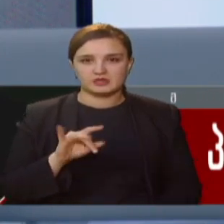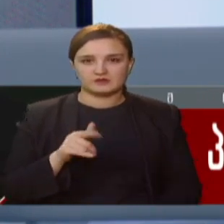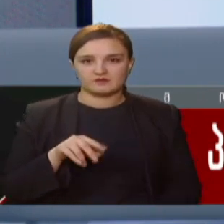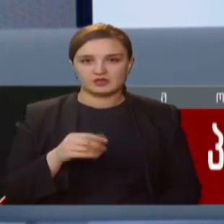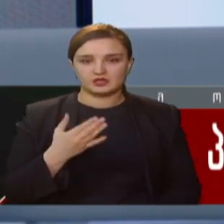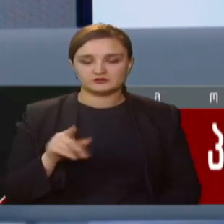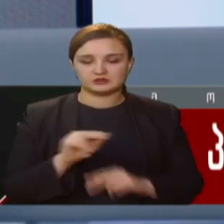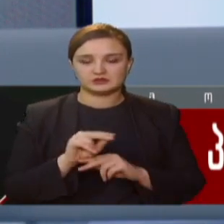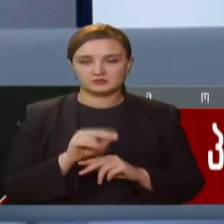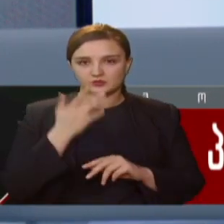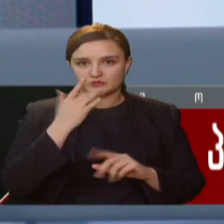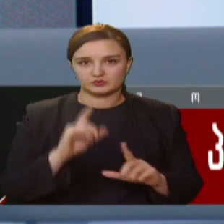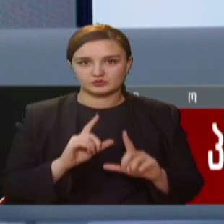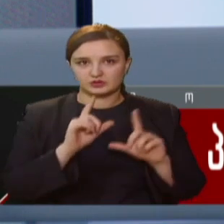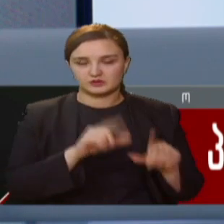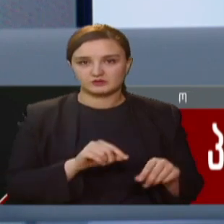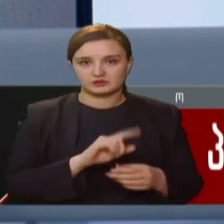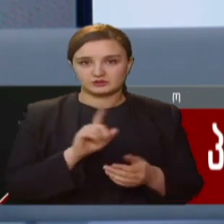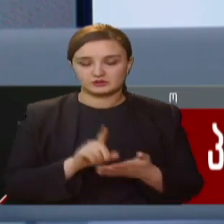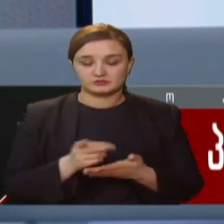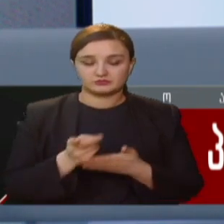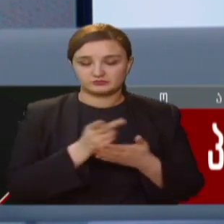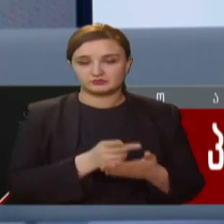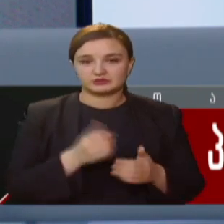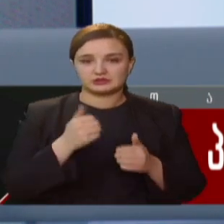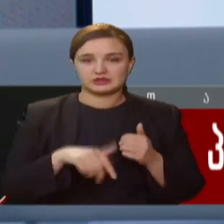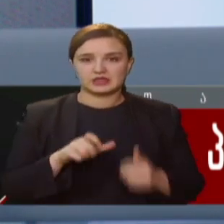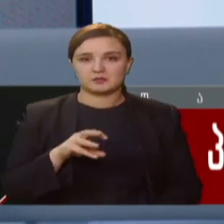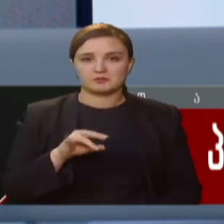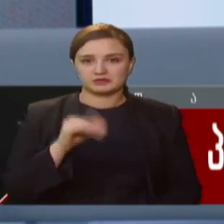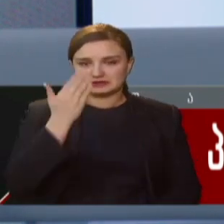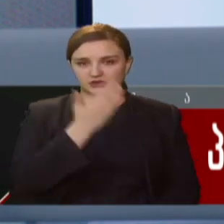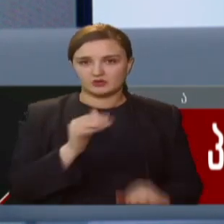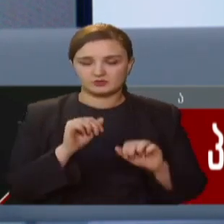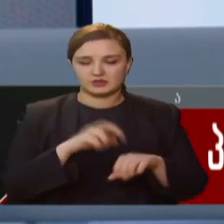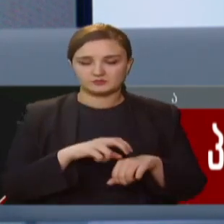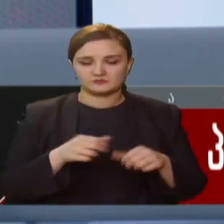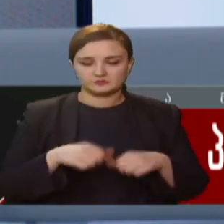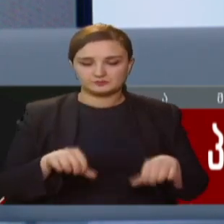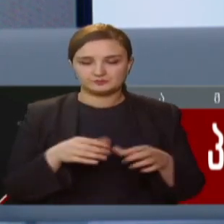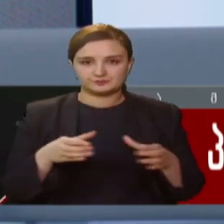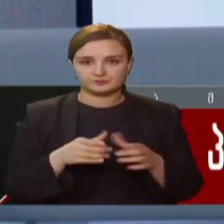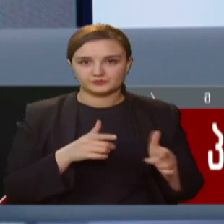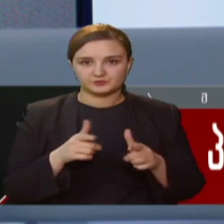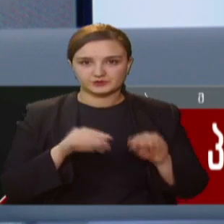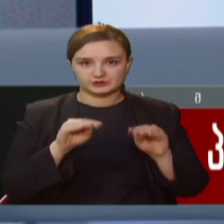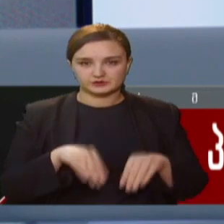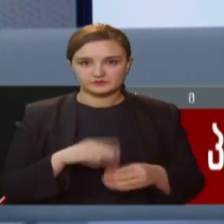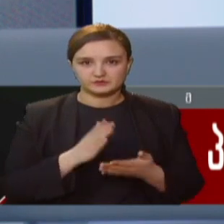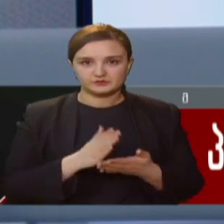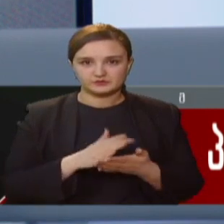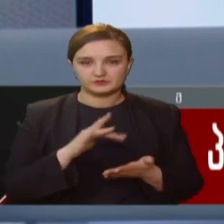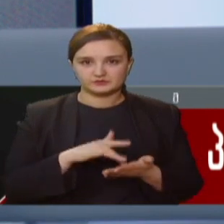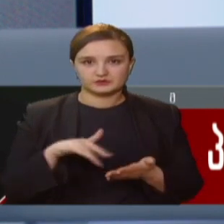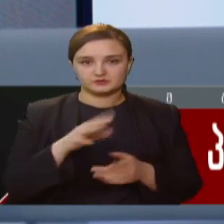უდგას, რომელიც სამკურნალოდ უცხოეთში გადაყვანის აუცილებლობას ცენტრ ემპათიის და სახალხო დამცველი ექიმთა კონსილიუმის მიერ მომზადებული დასკვნებით ამყარებს.